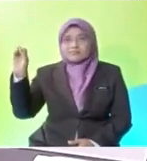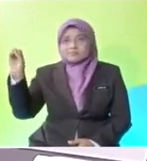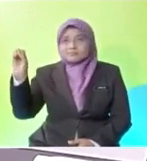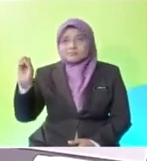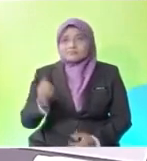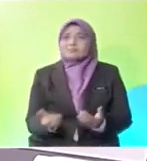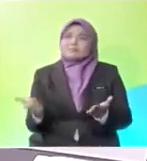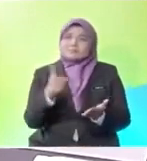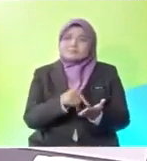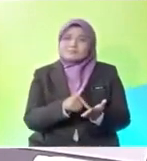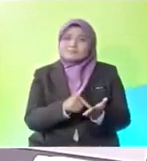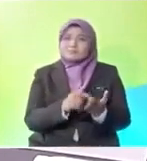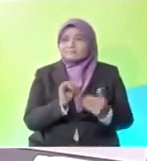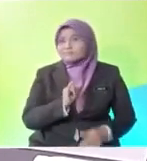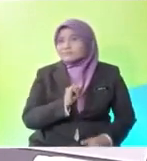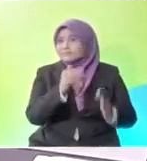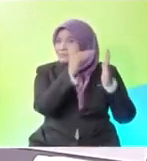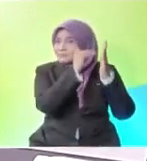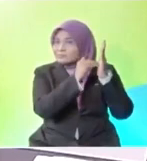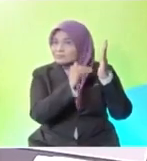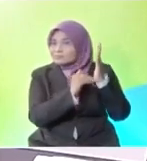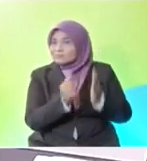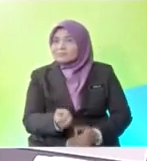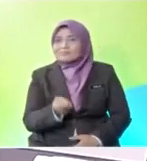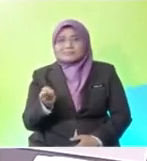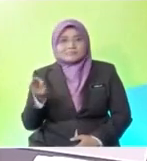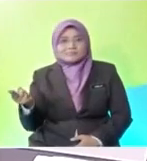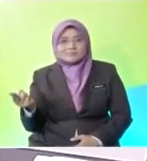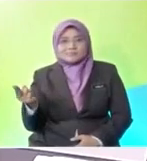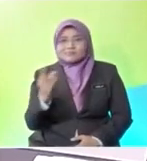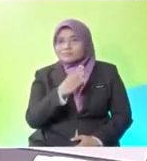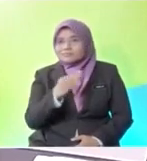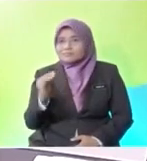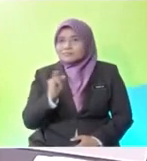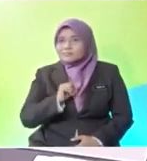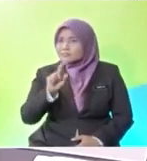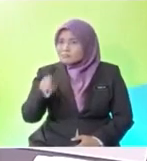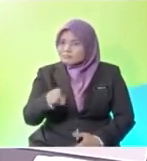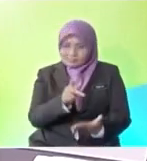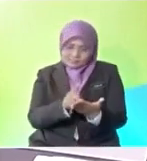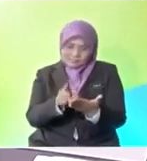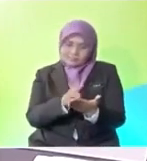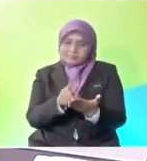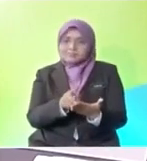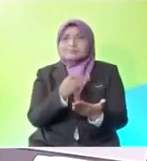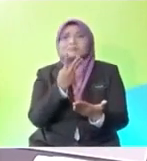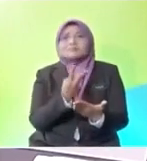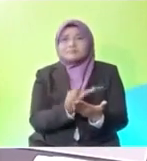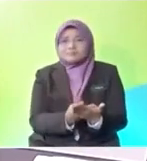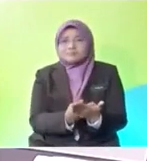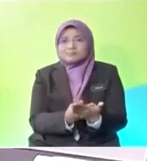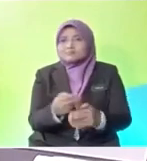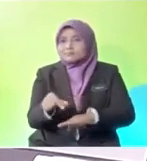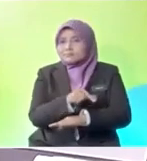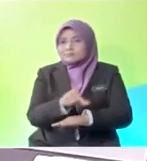saya sebenarnya kan alatan dan bahan tersebut dan juga saya kenal melakukan anggaran kos yee dan